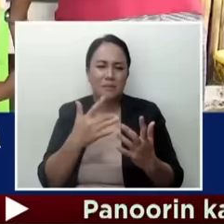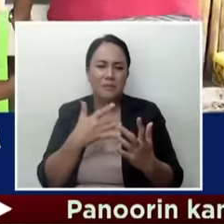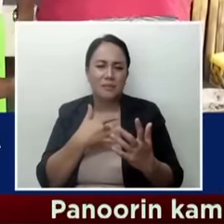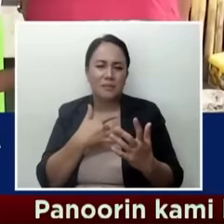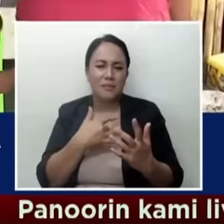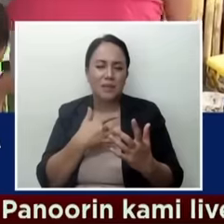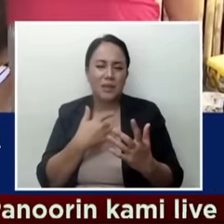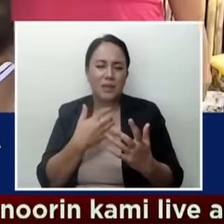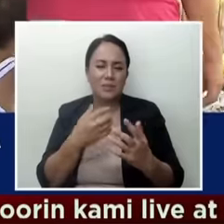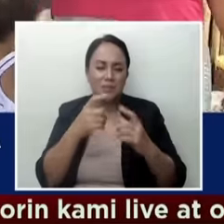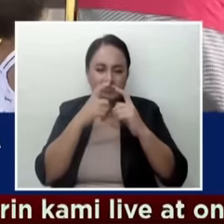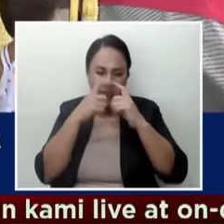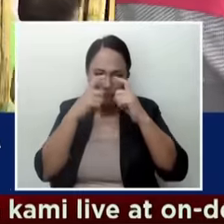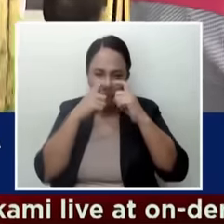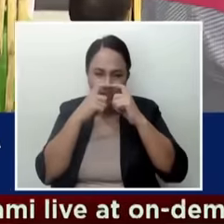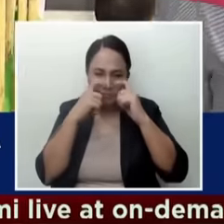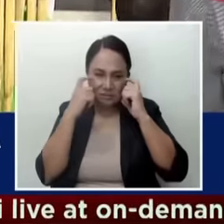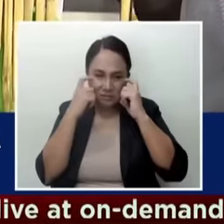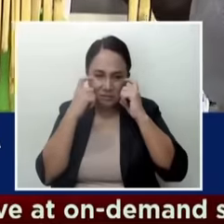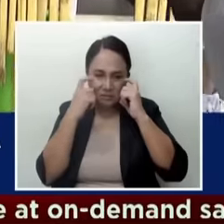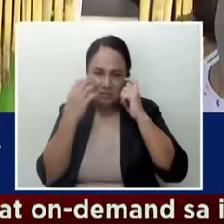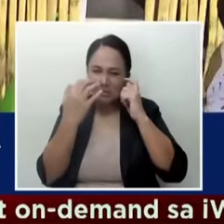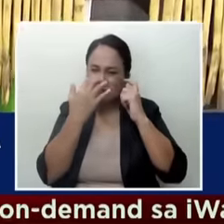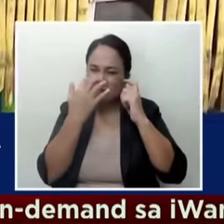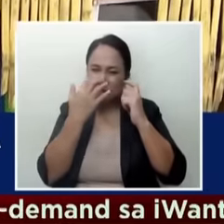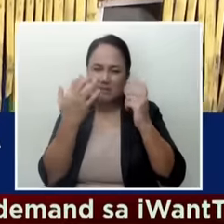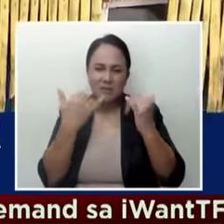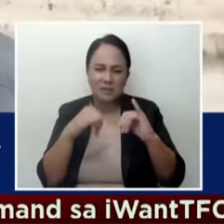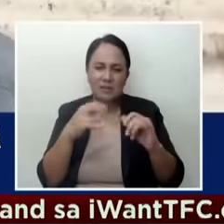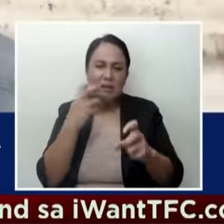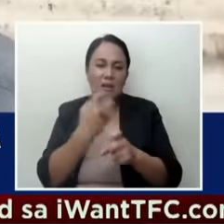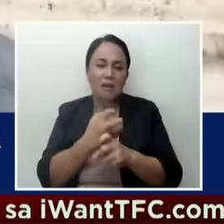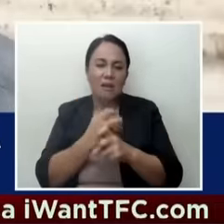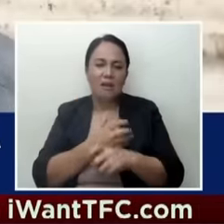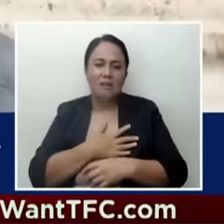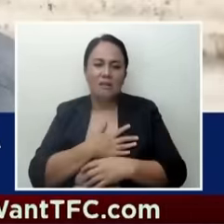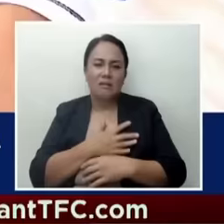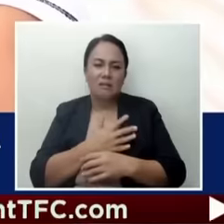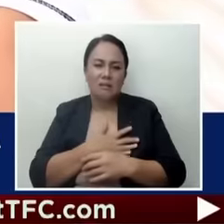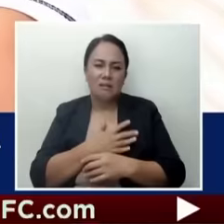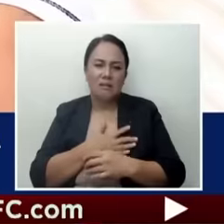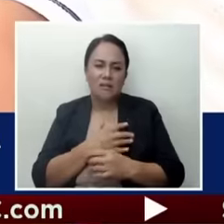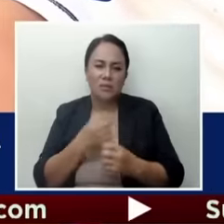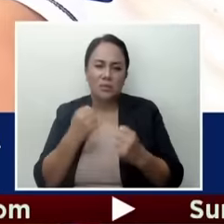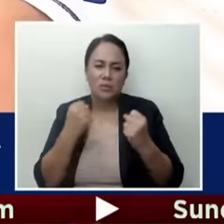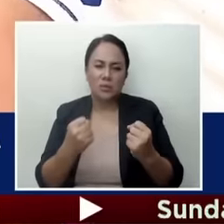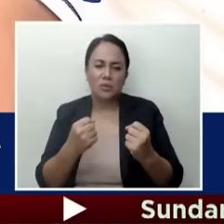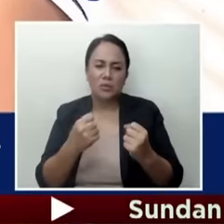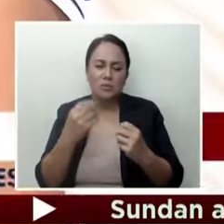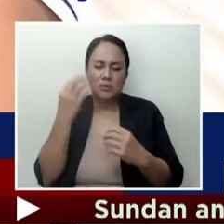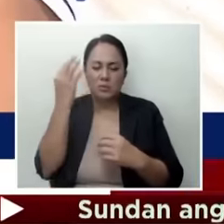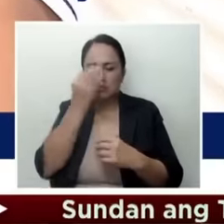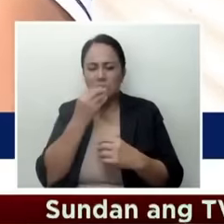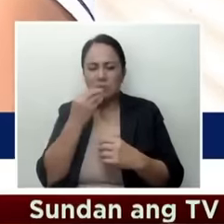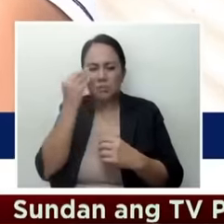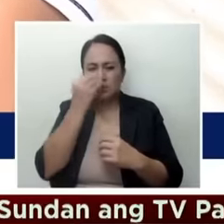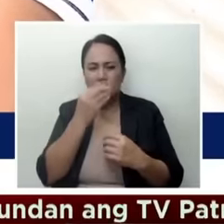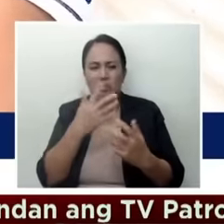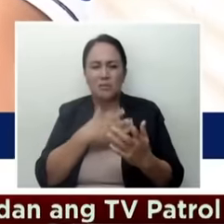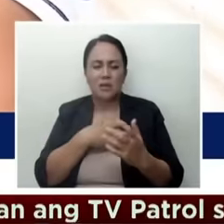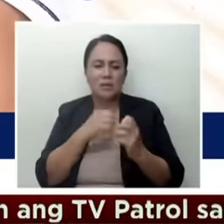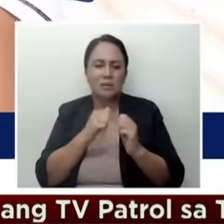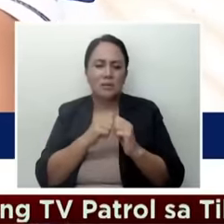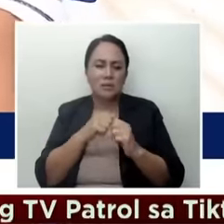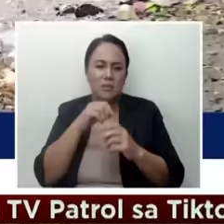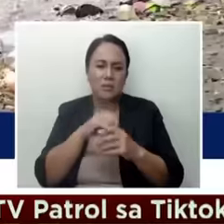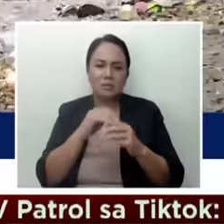kahit naka-face mask ka, talagang pumapasok pa rin yung amoy. Mahirapan ka talaga huminga. Ganun po siya katapang. Nahilo yung mga kasama ko sa loob ng